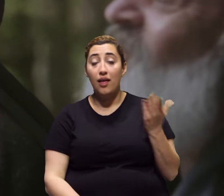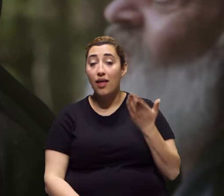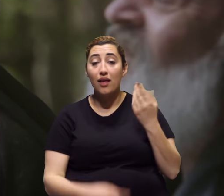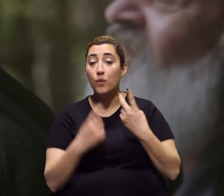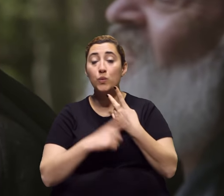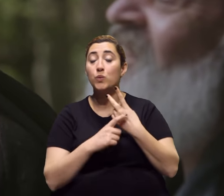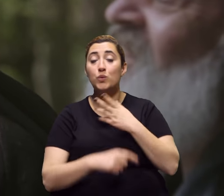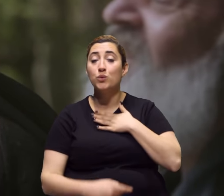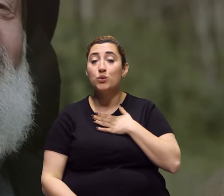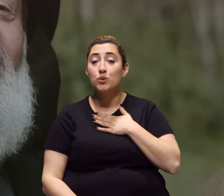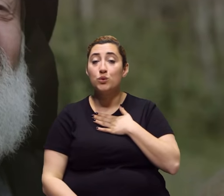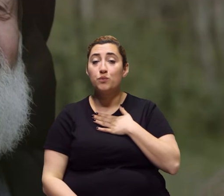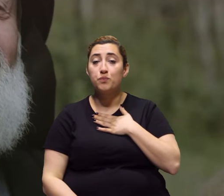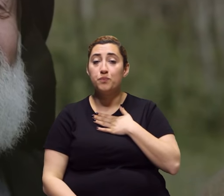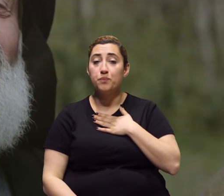Yunus'um,